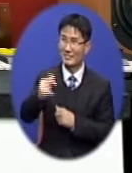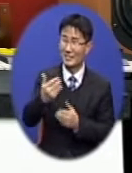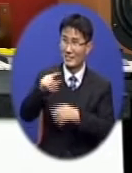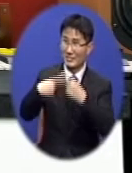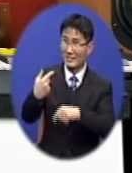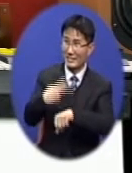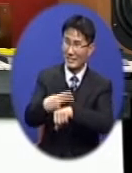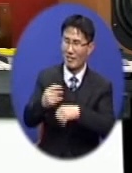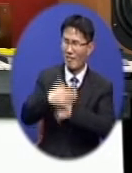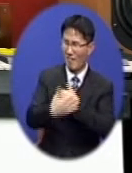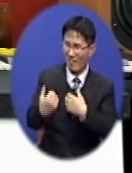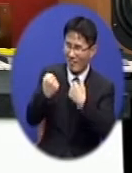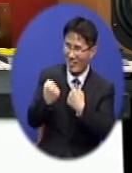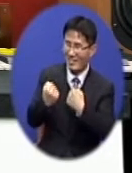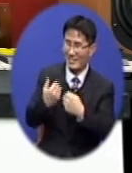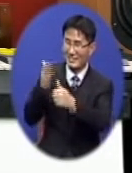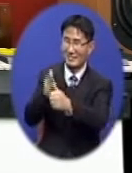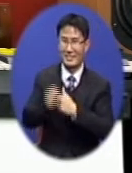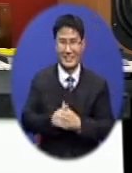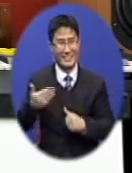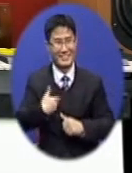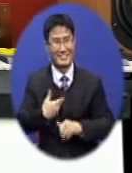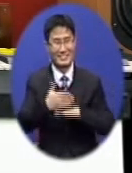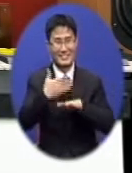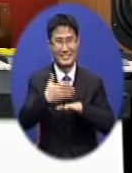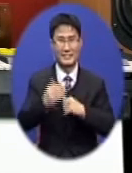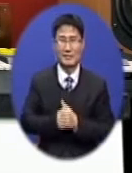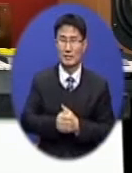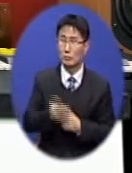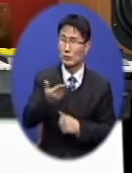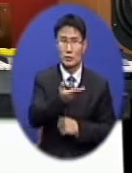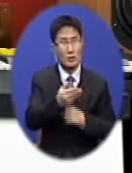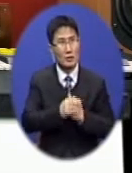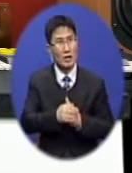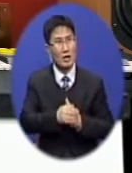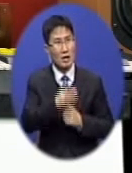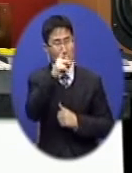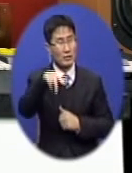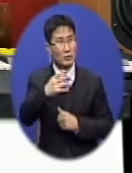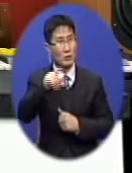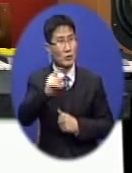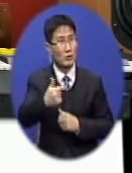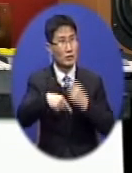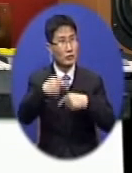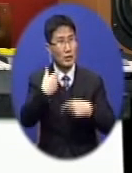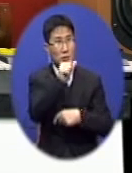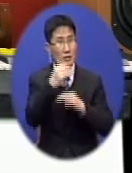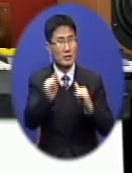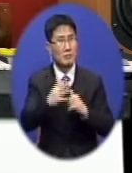예, 건강하십시오. 오. 아니, 근데 예. 임원수 그러시는 도대체 박종관 수아 선생님은